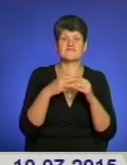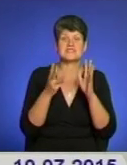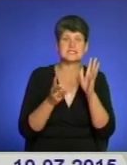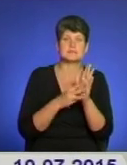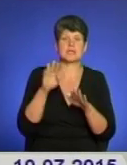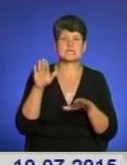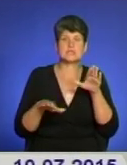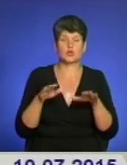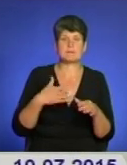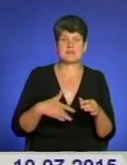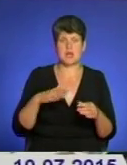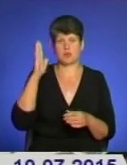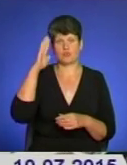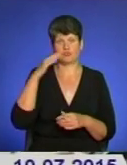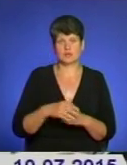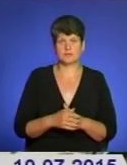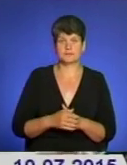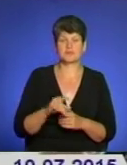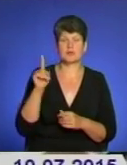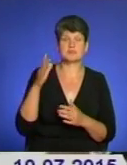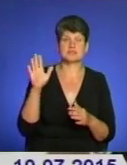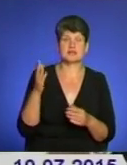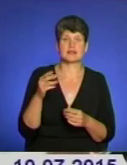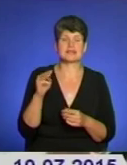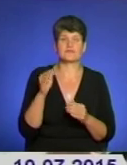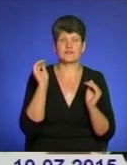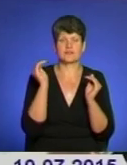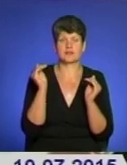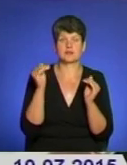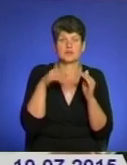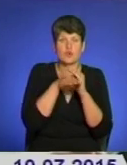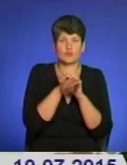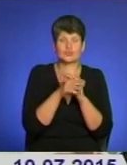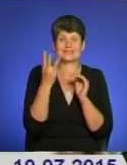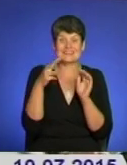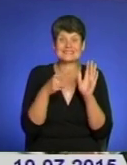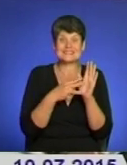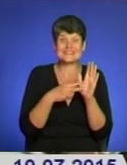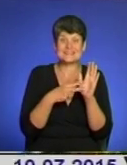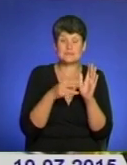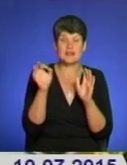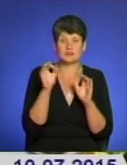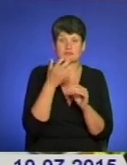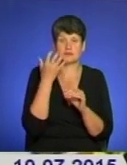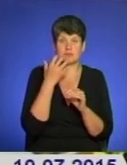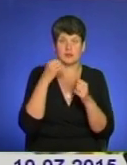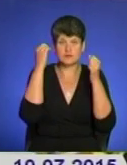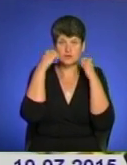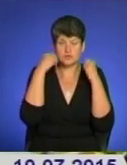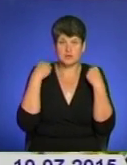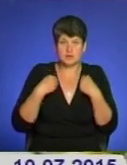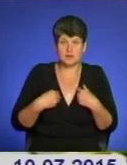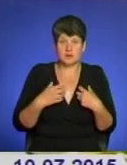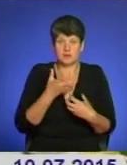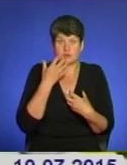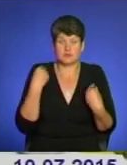18 тонн мінеральної води. Там зараз в тіні 37 градусів тепла. Можете уявити, що людина стоїть в кевларовій каски або в броніку, і